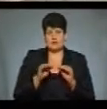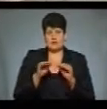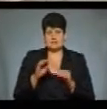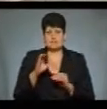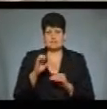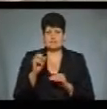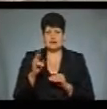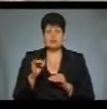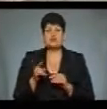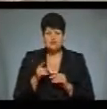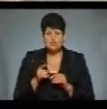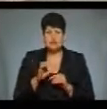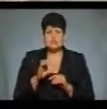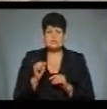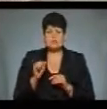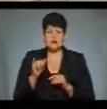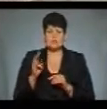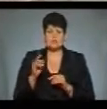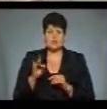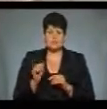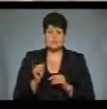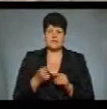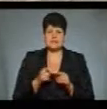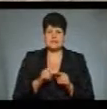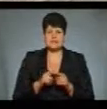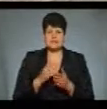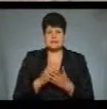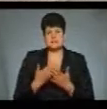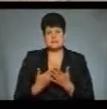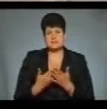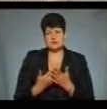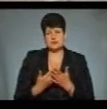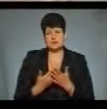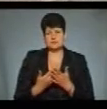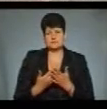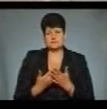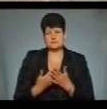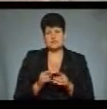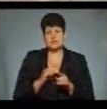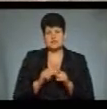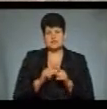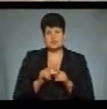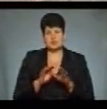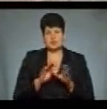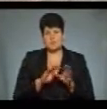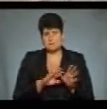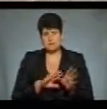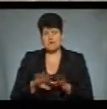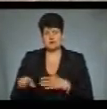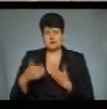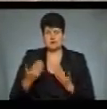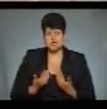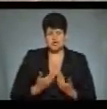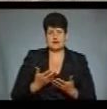сакур. Чому саме сакуру вибрали? Тому що сакура – це є символ швидкоплинності життя,